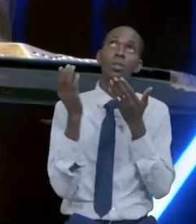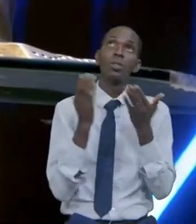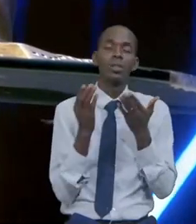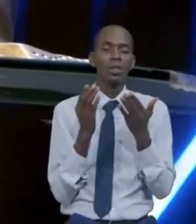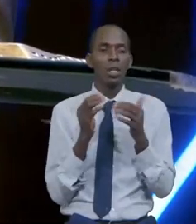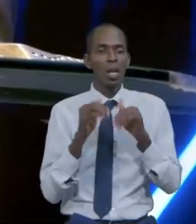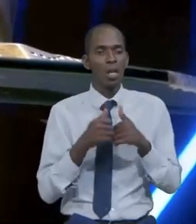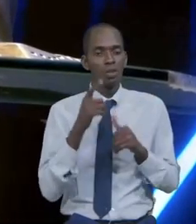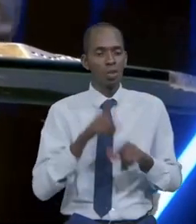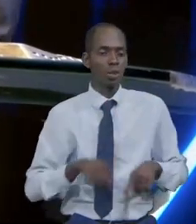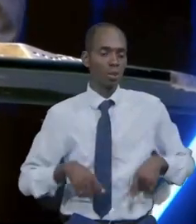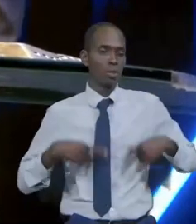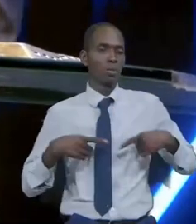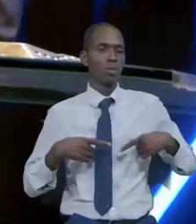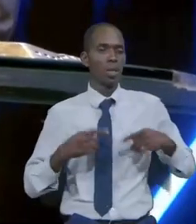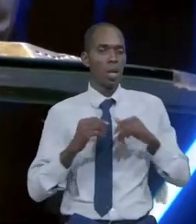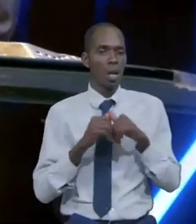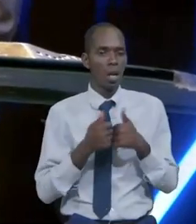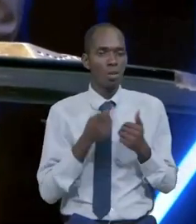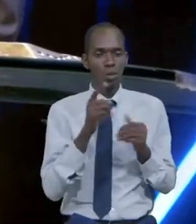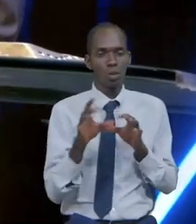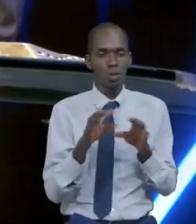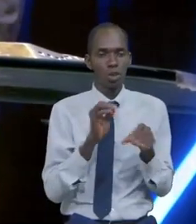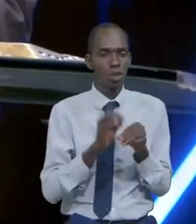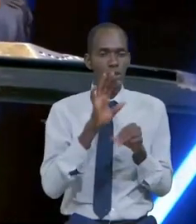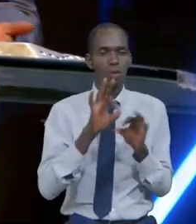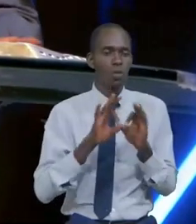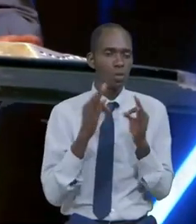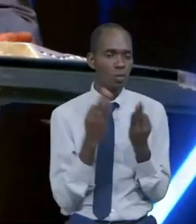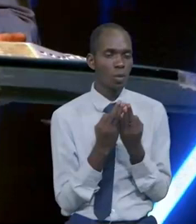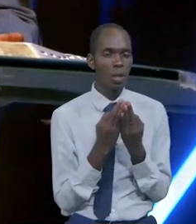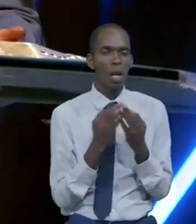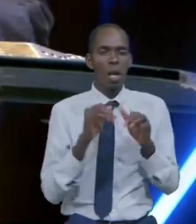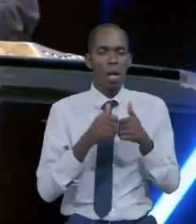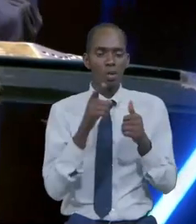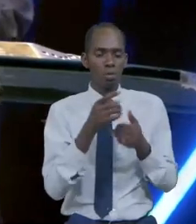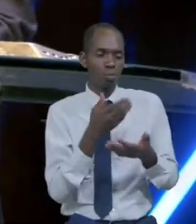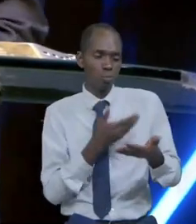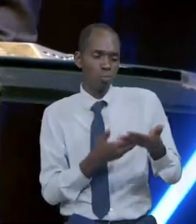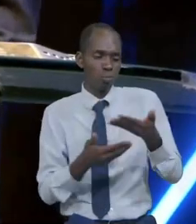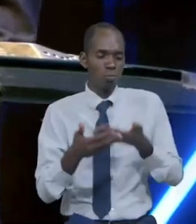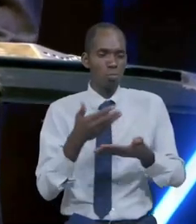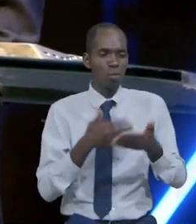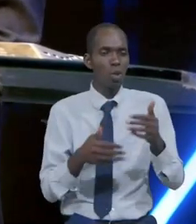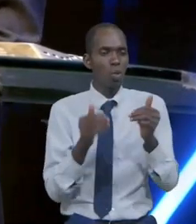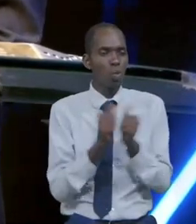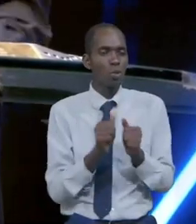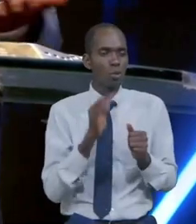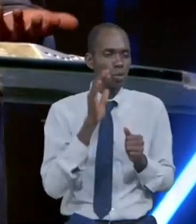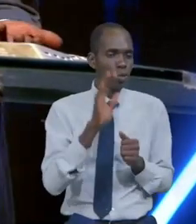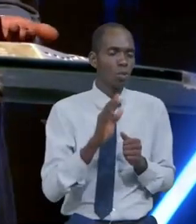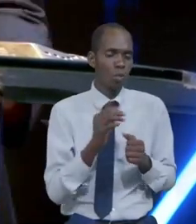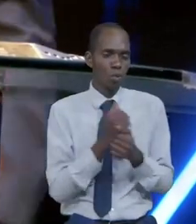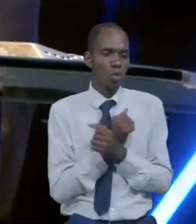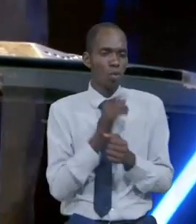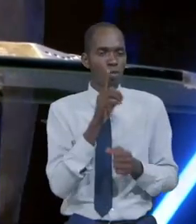Comment tu sers, comment tu vis, comment tu agis dans ta famille, comment tu interagis avec tes compagnons et avec